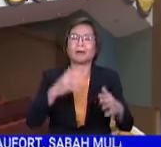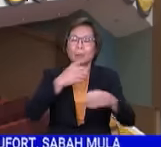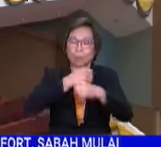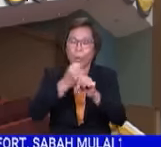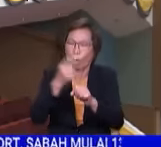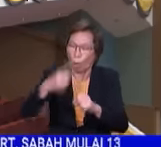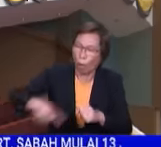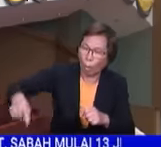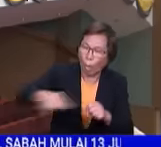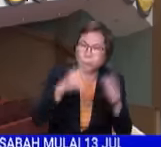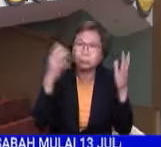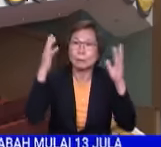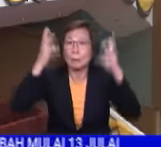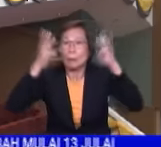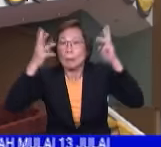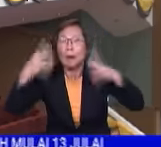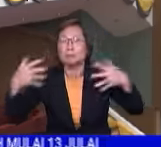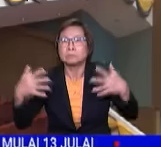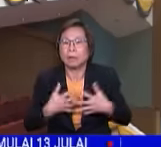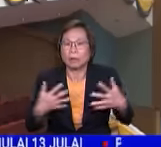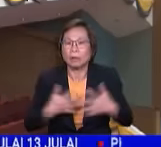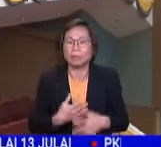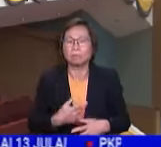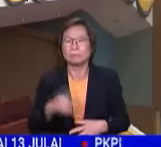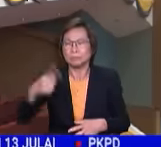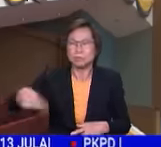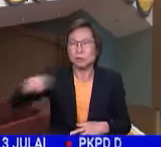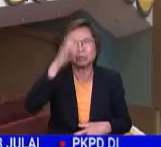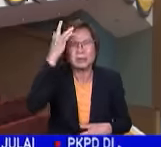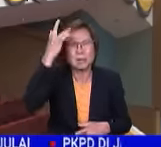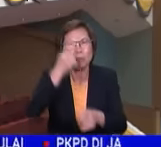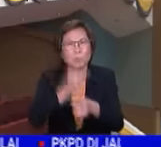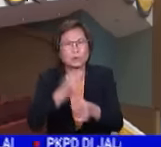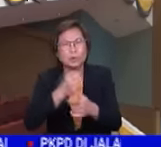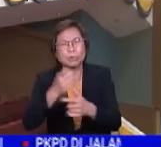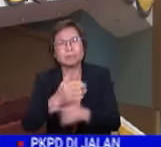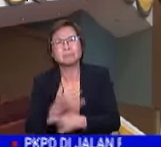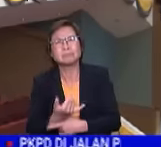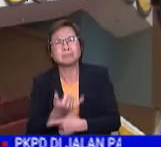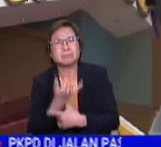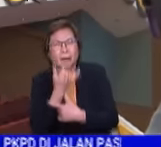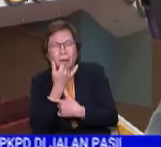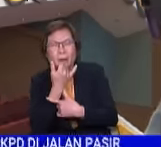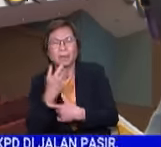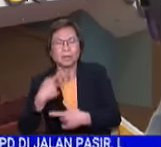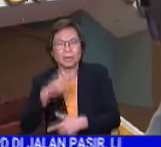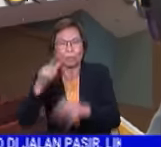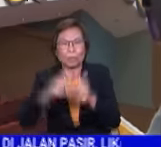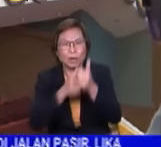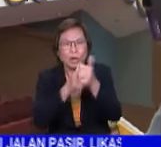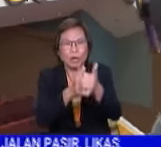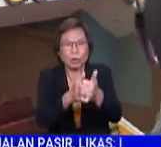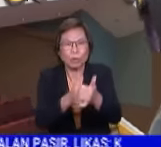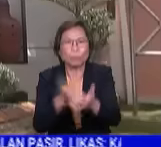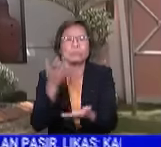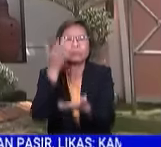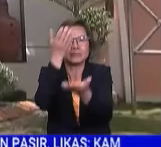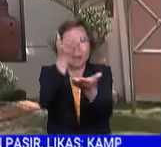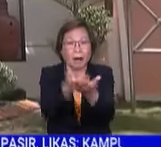macam orang pun tak tahu mana satu betul ke tidak kan. Jadi sebab itulah kita perlu ikut sarana yang kerajaan dah kata tak pasti, jangan